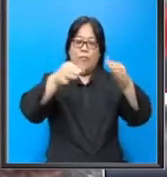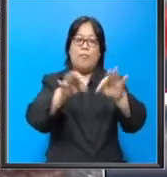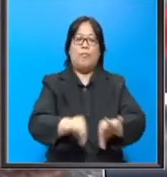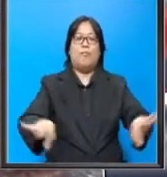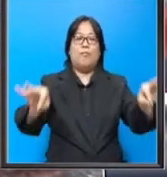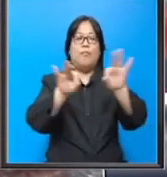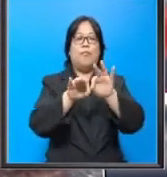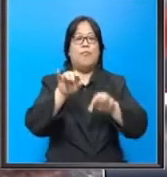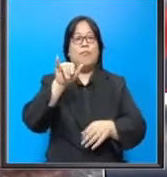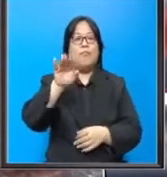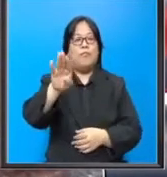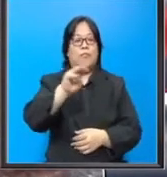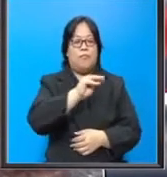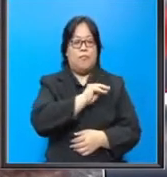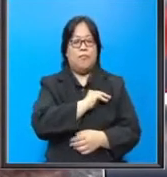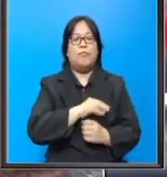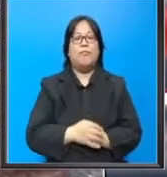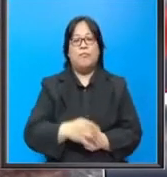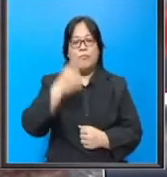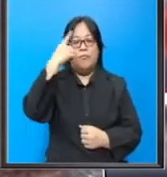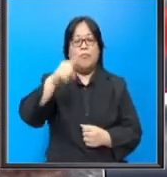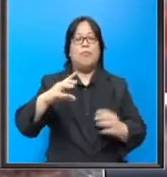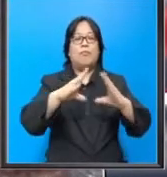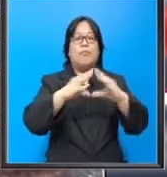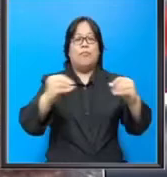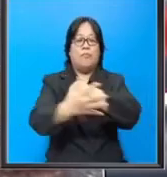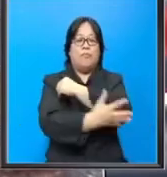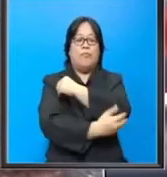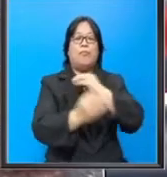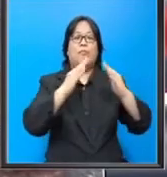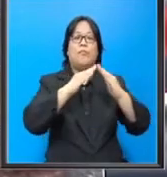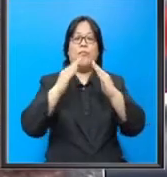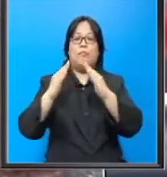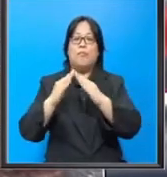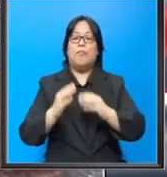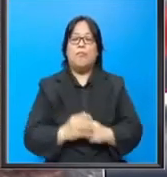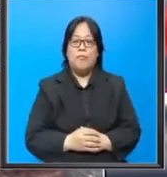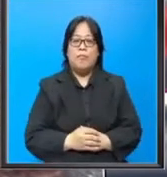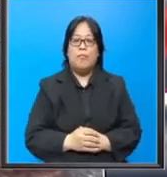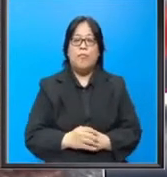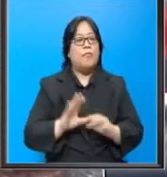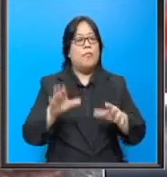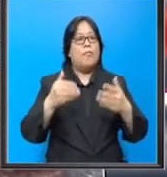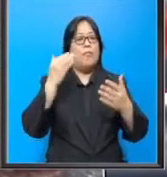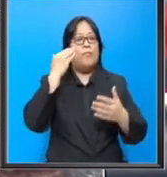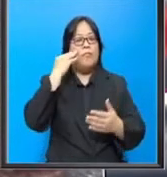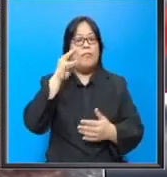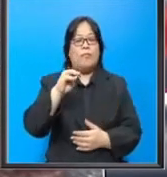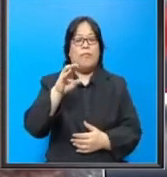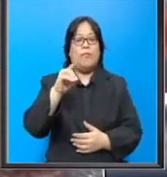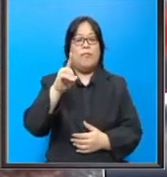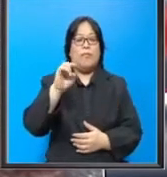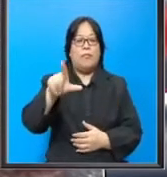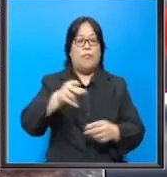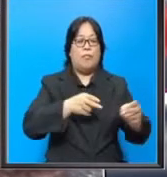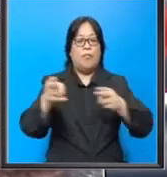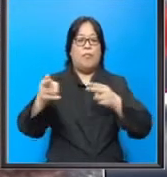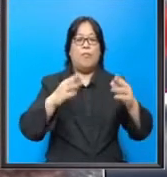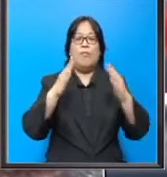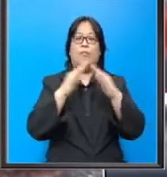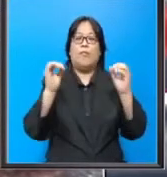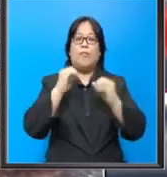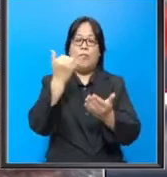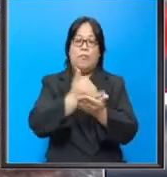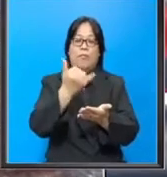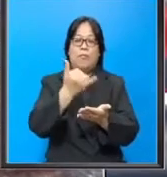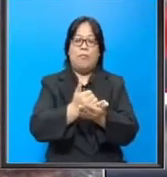yang bawa menteri dalam menangani miskin Bandar sehubungan itu juga sejauh mana model pengurusan ketenangan ini